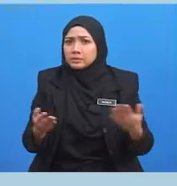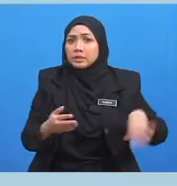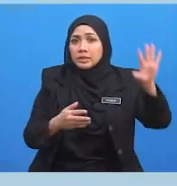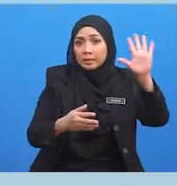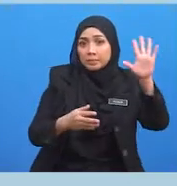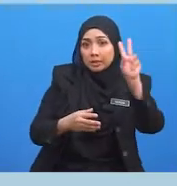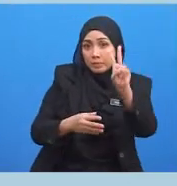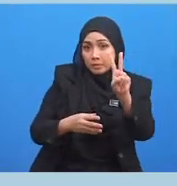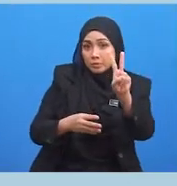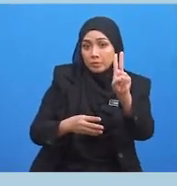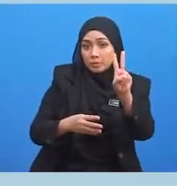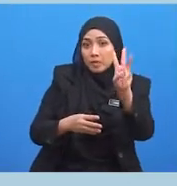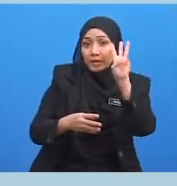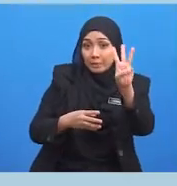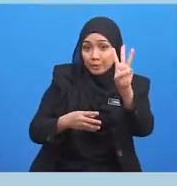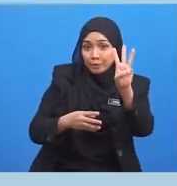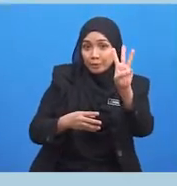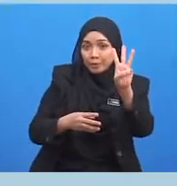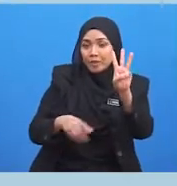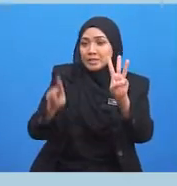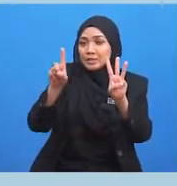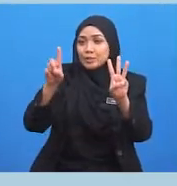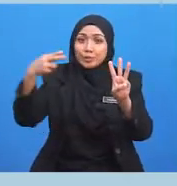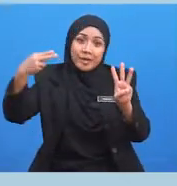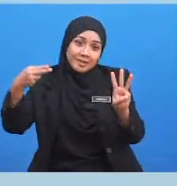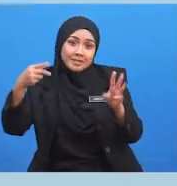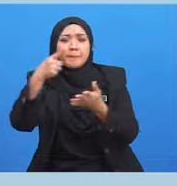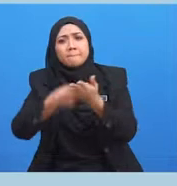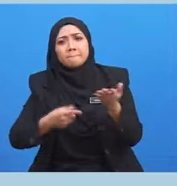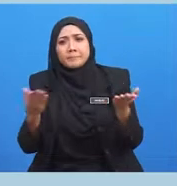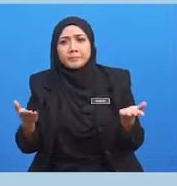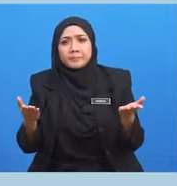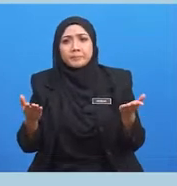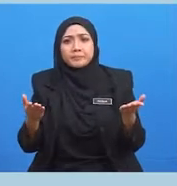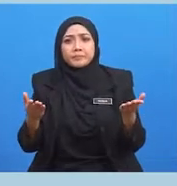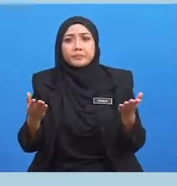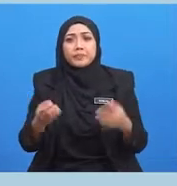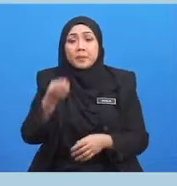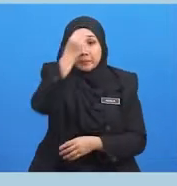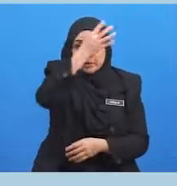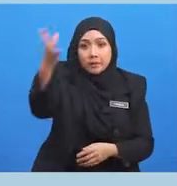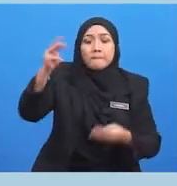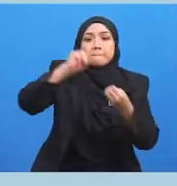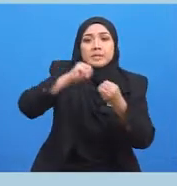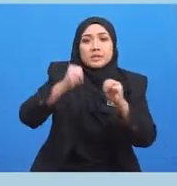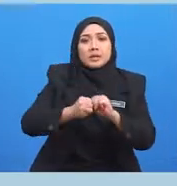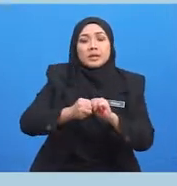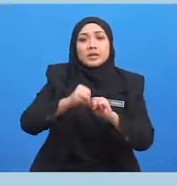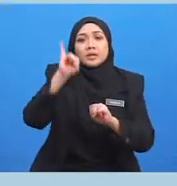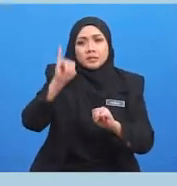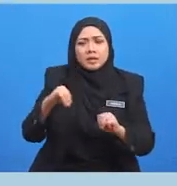5W1H ini merupakan konsep untuk menerangkan masalah